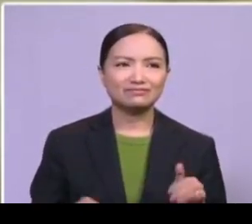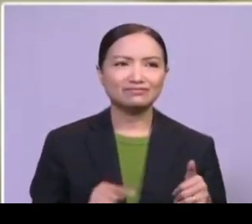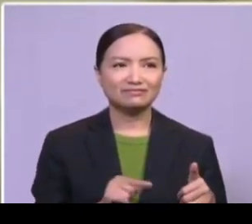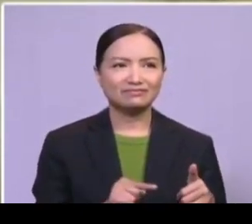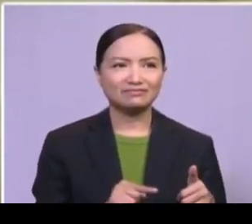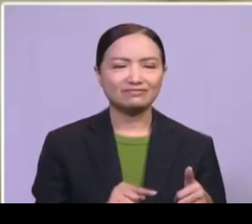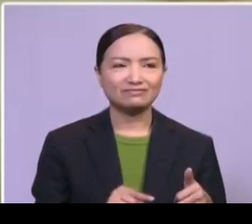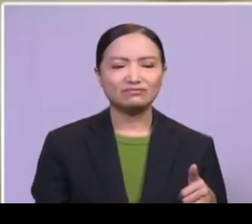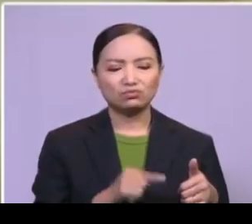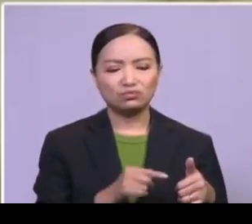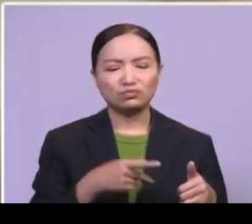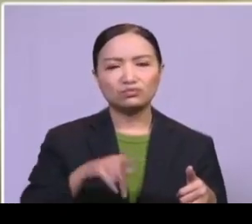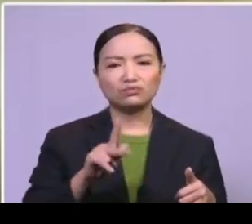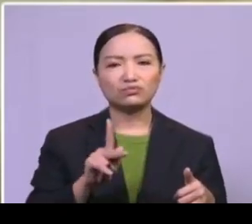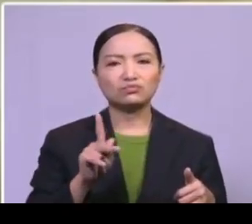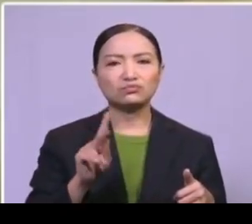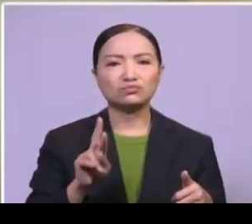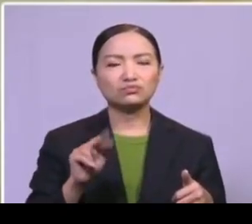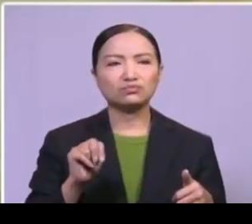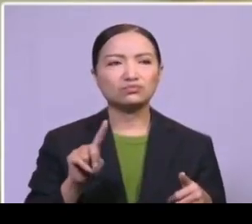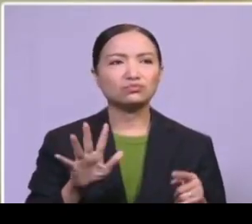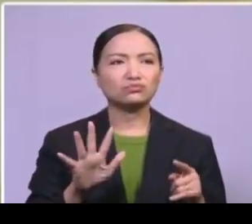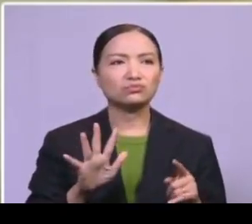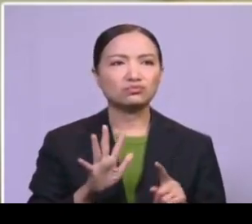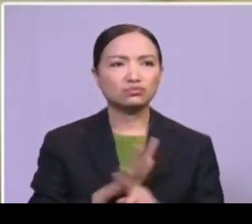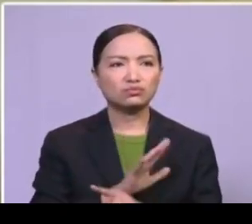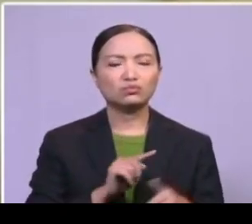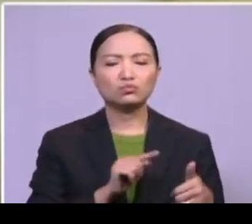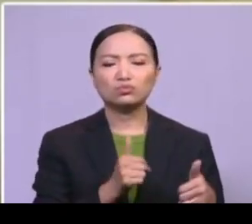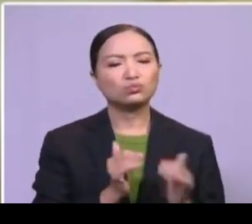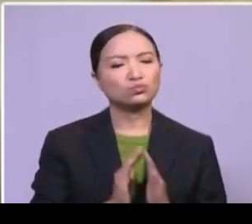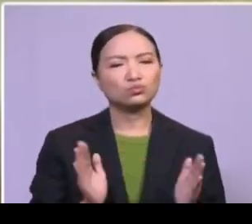ณติดต่อคุณประกรณ์ได้แล้วก็คุณประกรณ์โชคดี